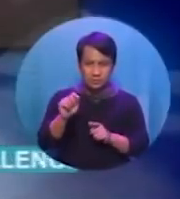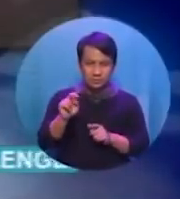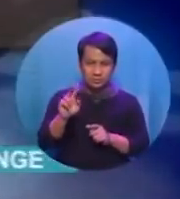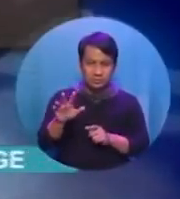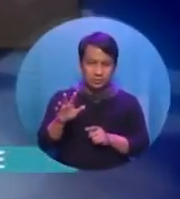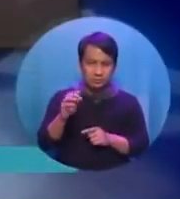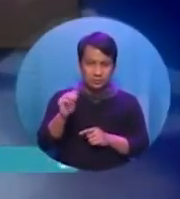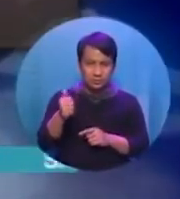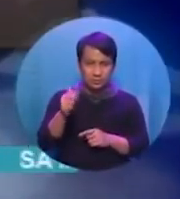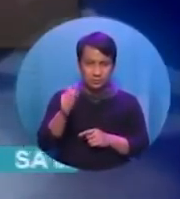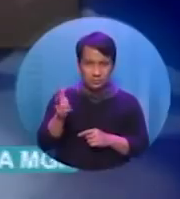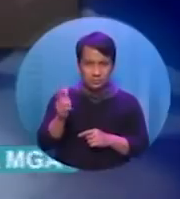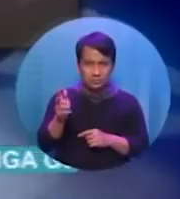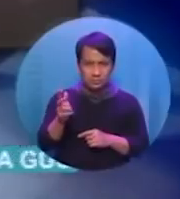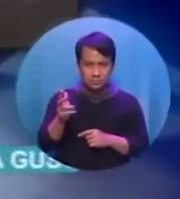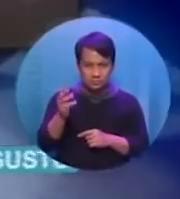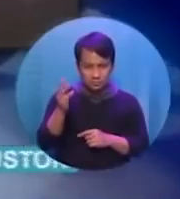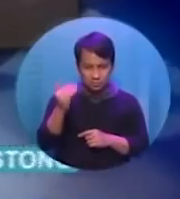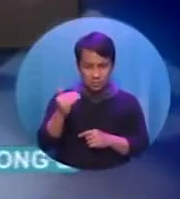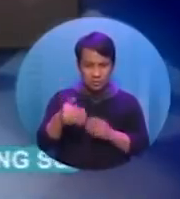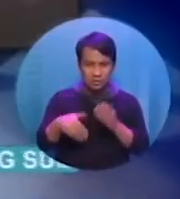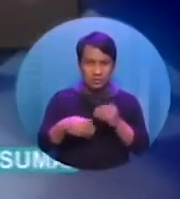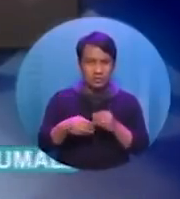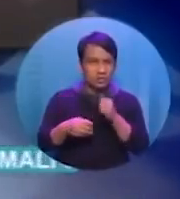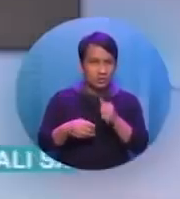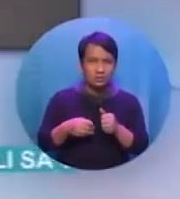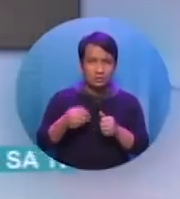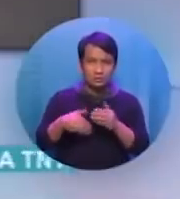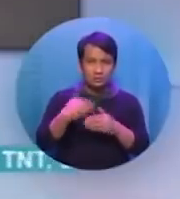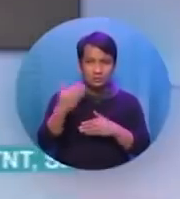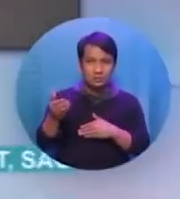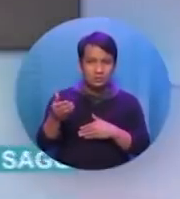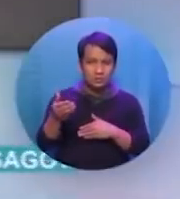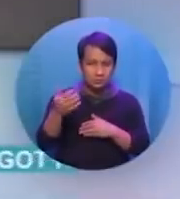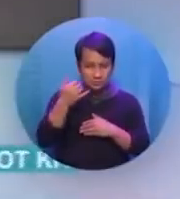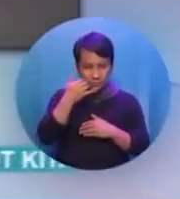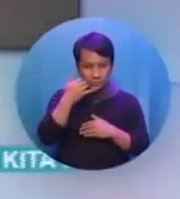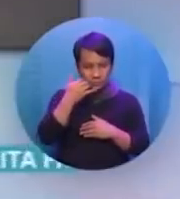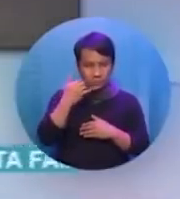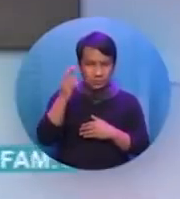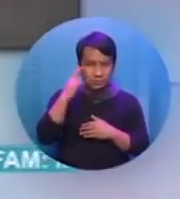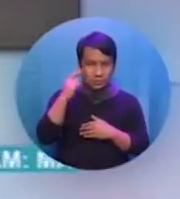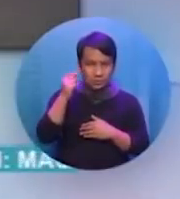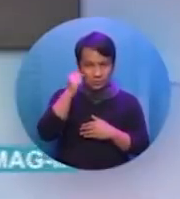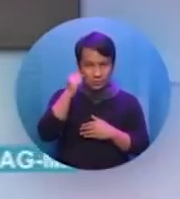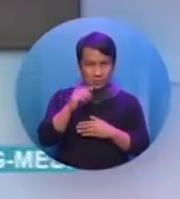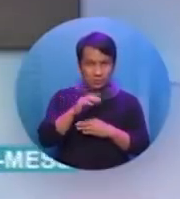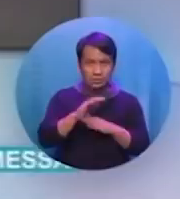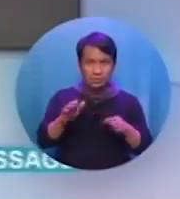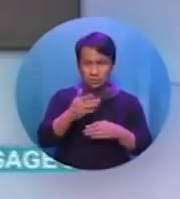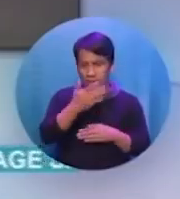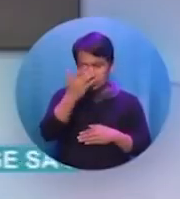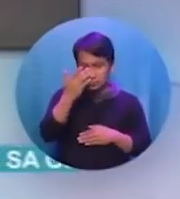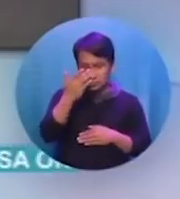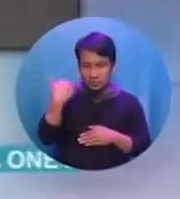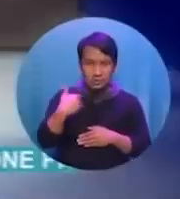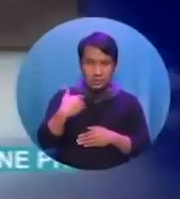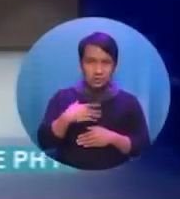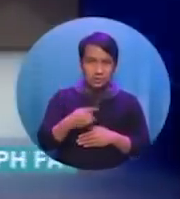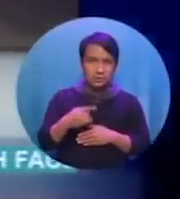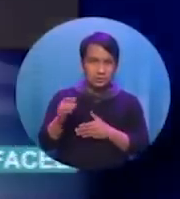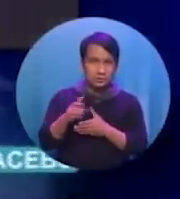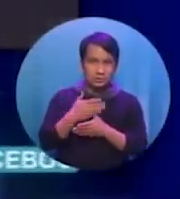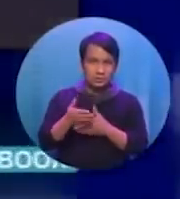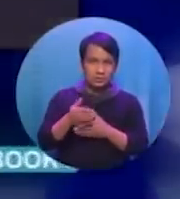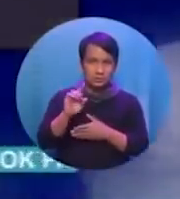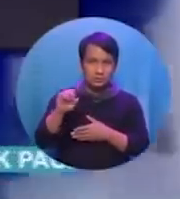mula 10:30 ng umaga dahil malay ninyo nyo, kayo na ang sunod na tatawagan ni Idol. Huwag din kalilimutang i-like at i-share ang Facebook